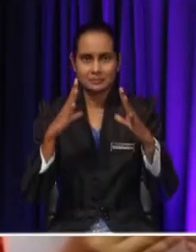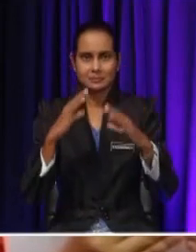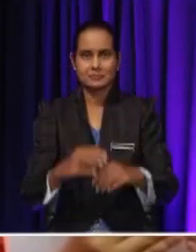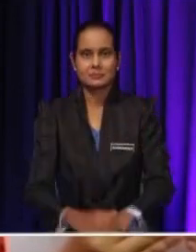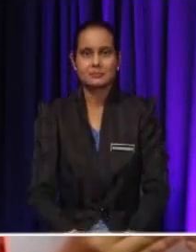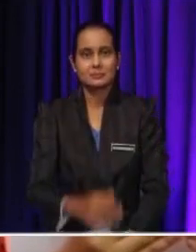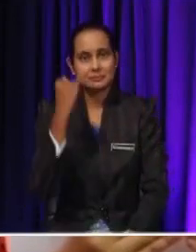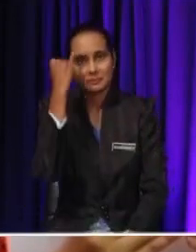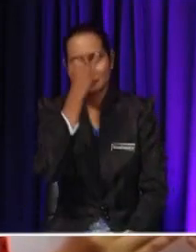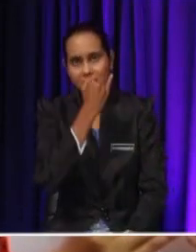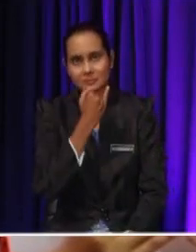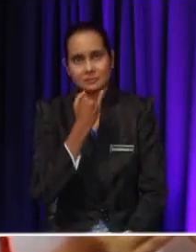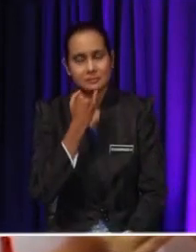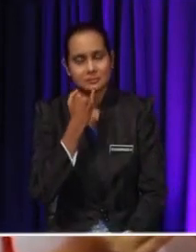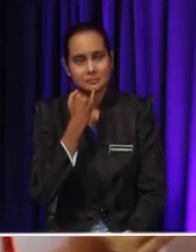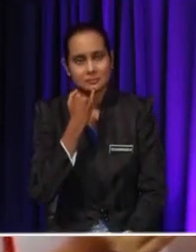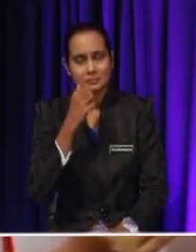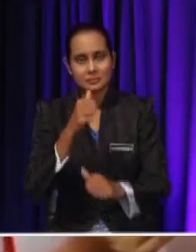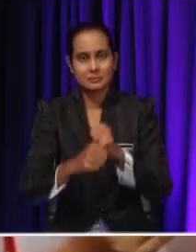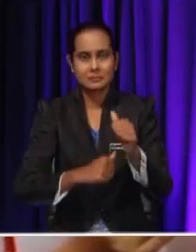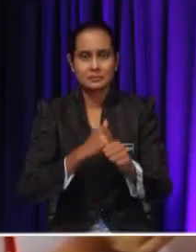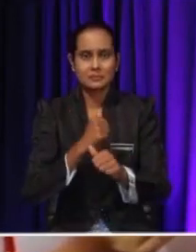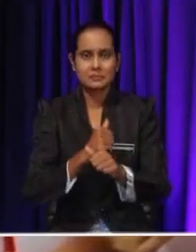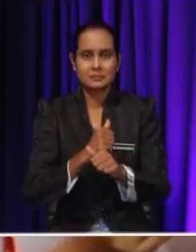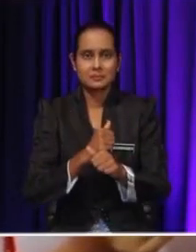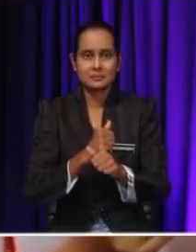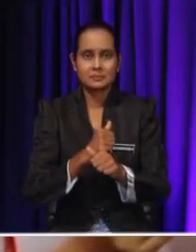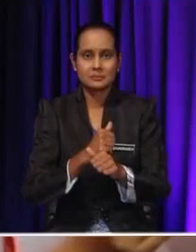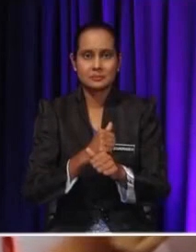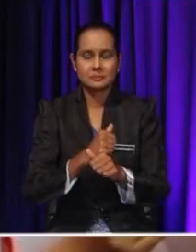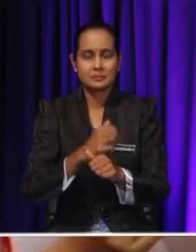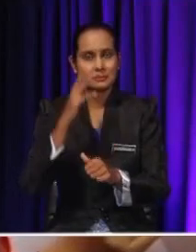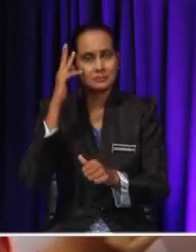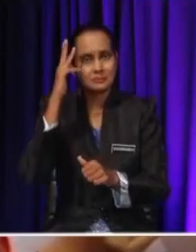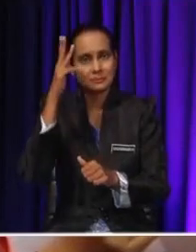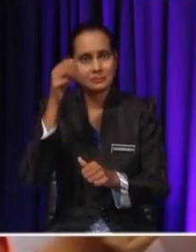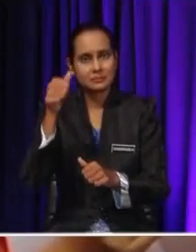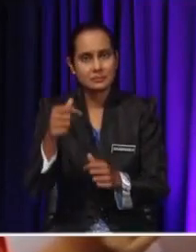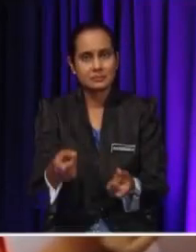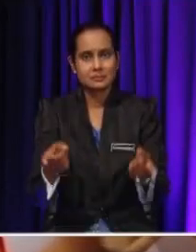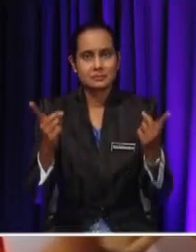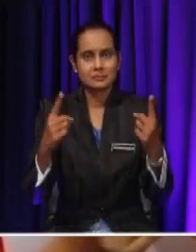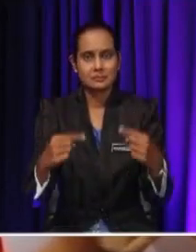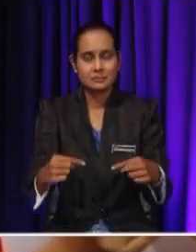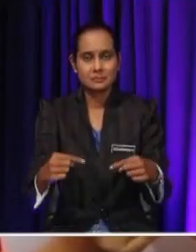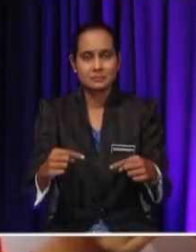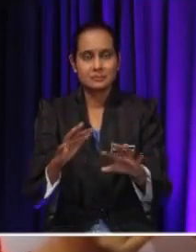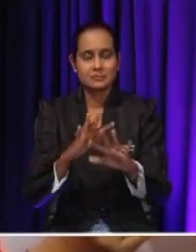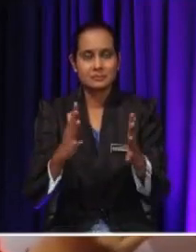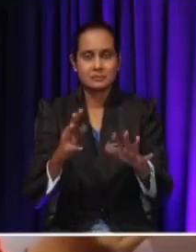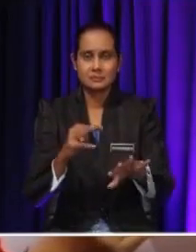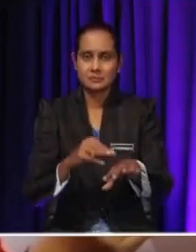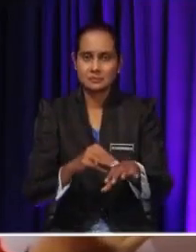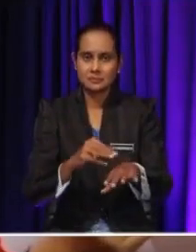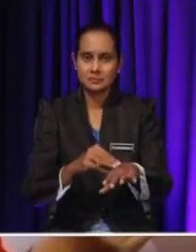indahnya hari ini Ilham kau datang tak kira masa